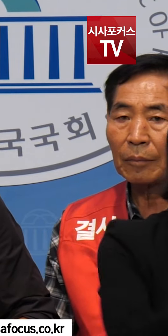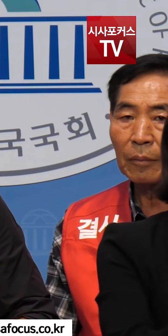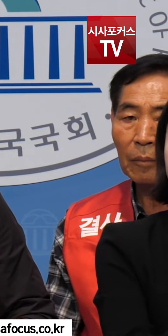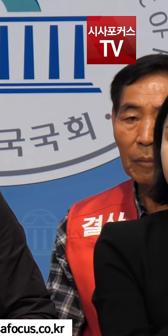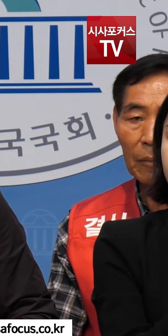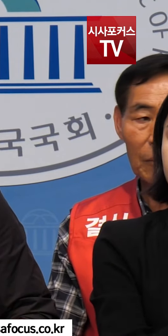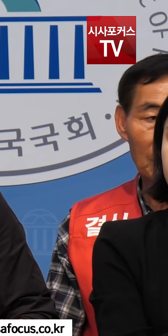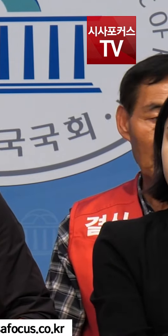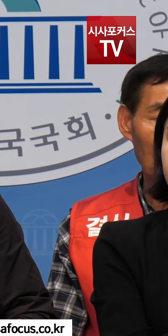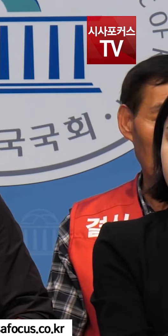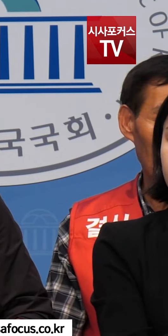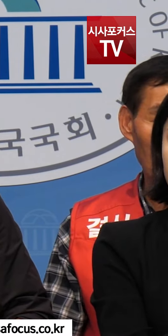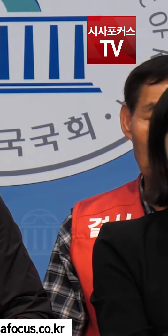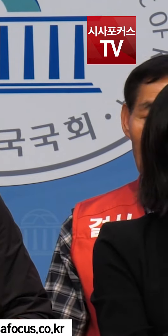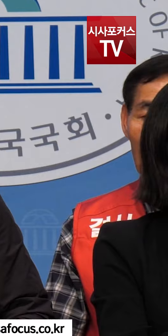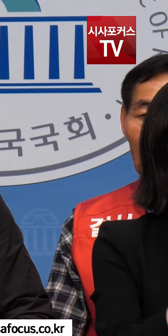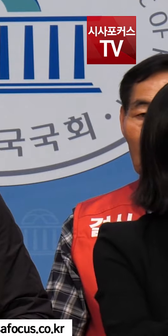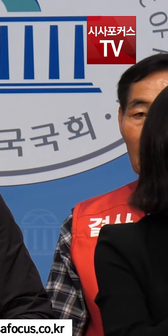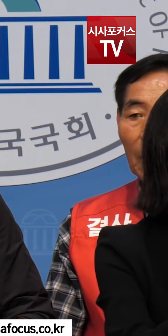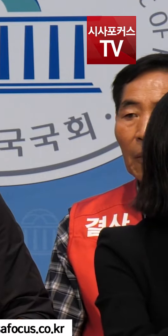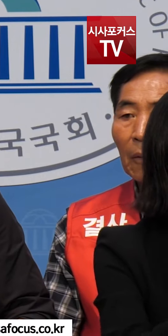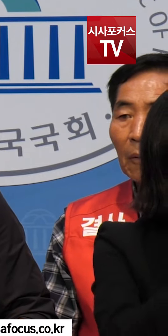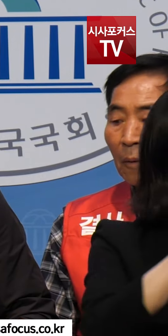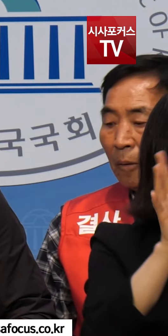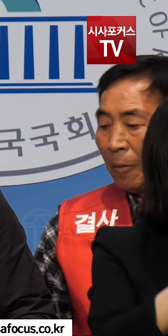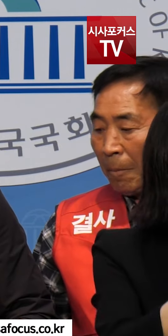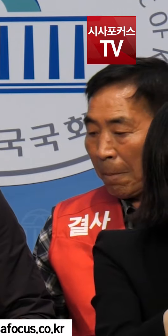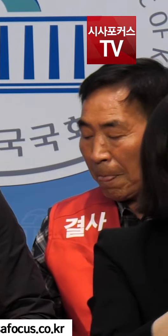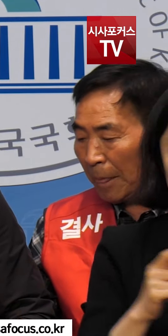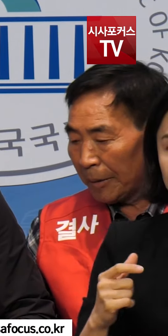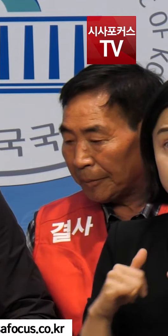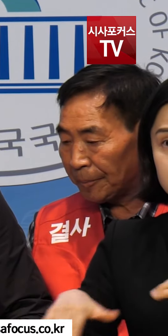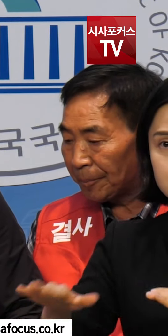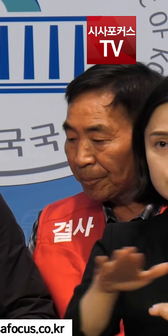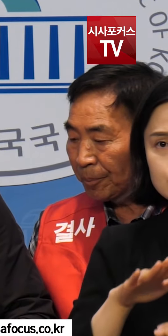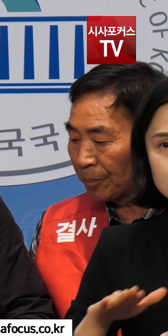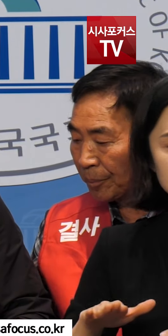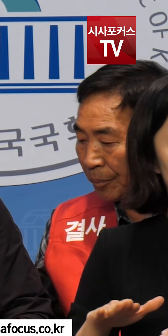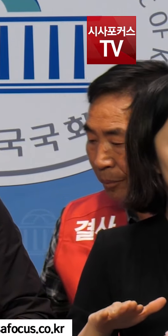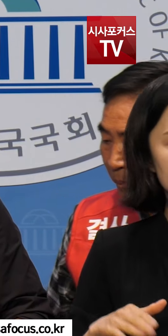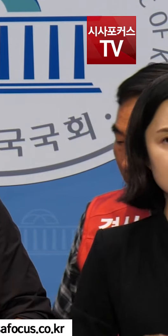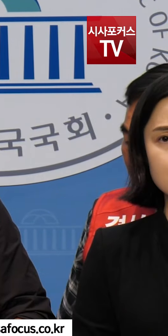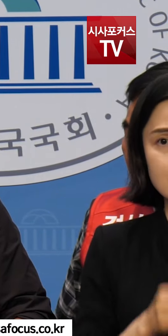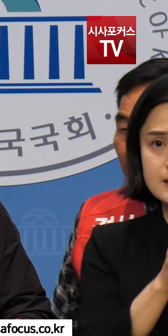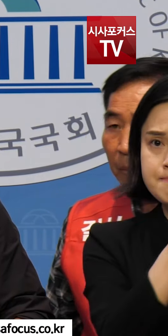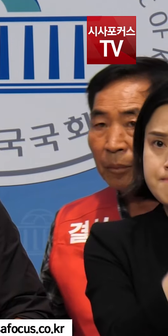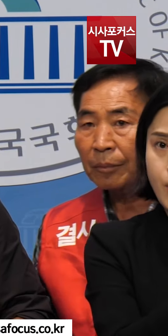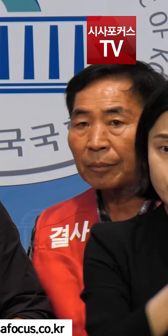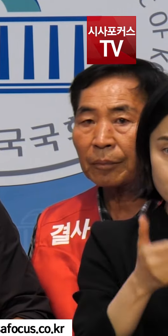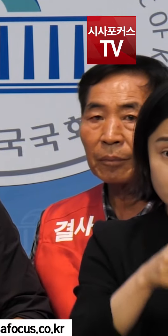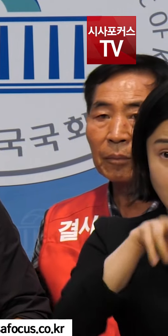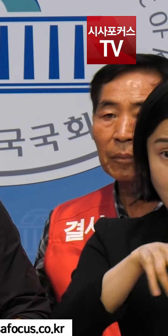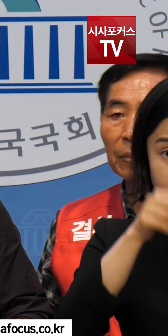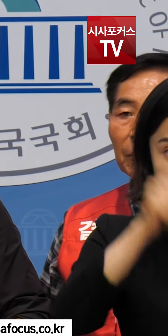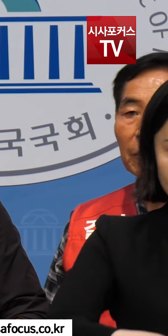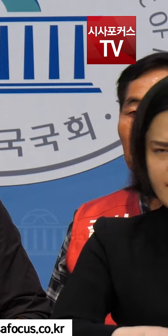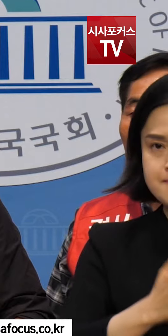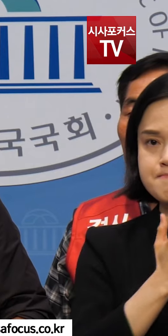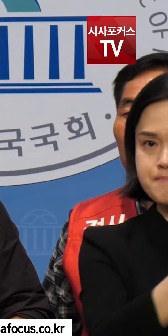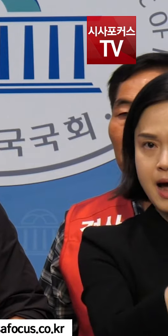이에 응하지 않을 경우 우리는 모든 수단과 방법을 동원하여 이 법의 국회 통과를 저지할